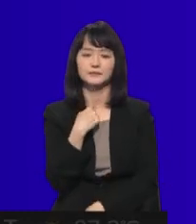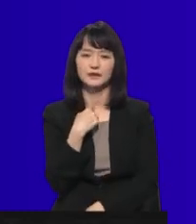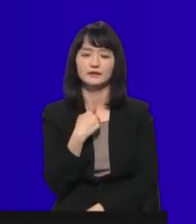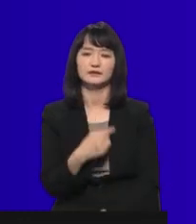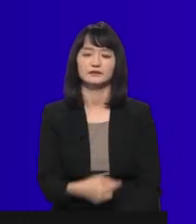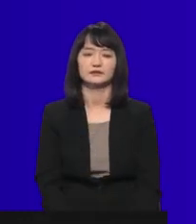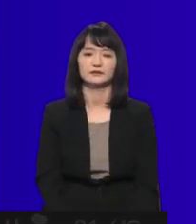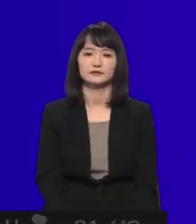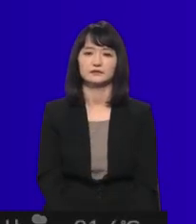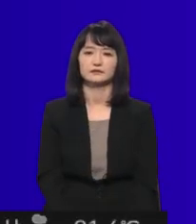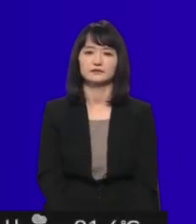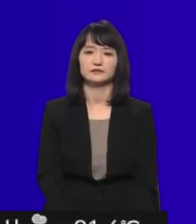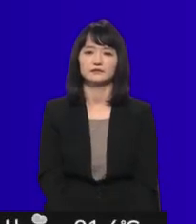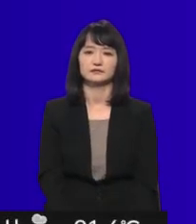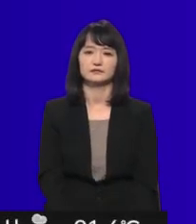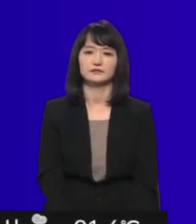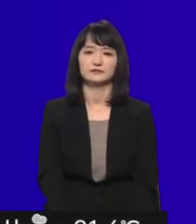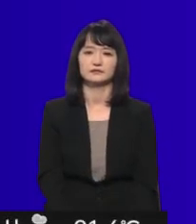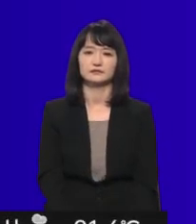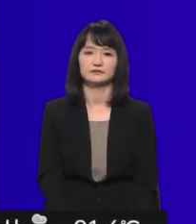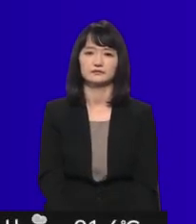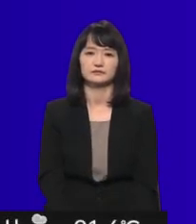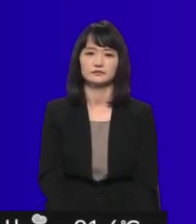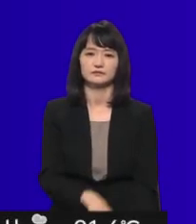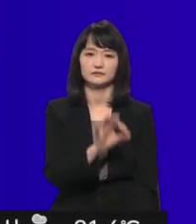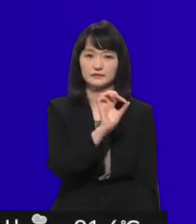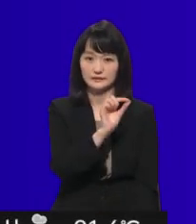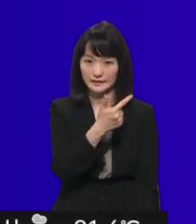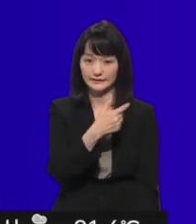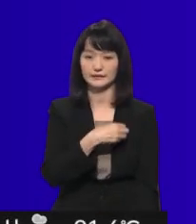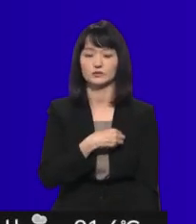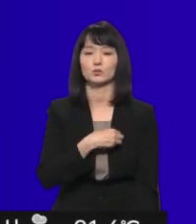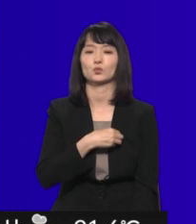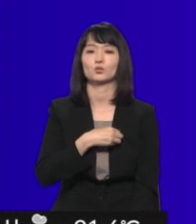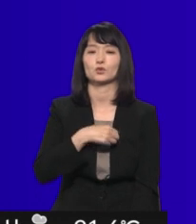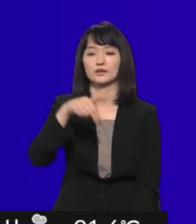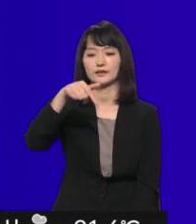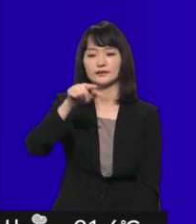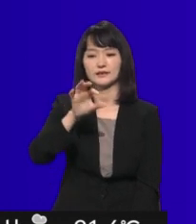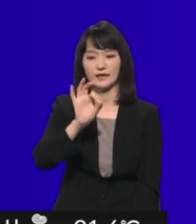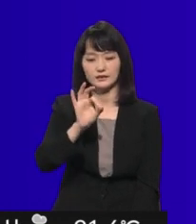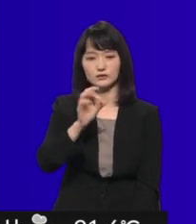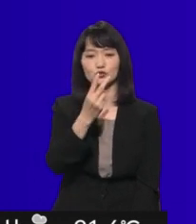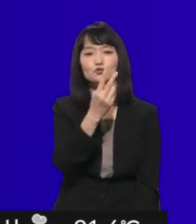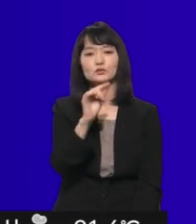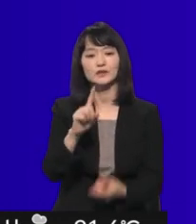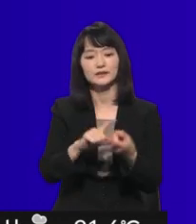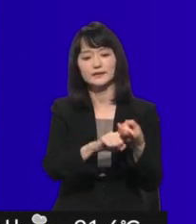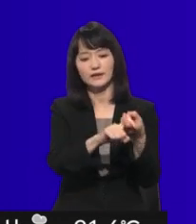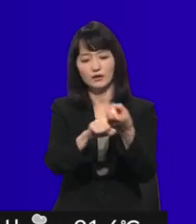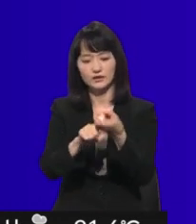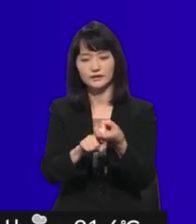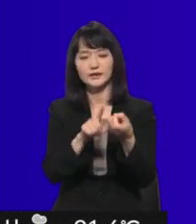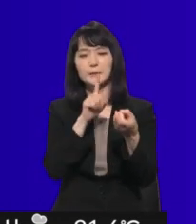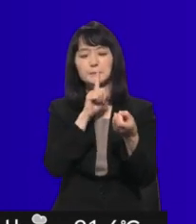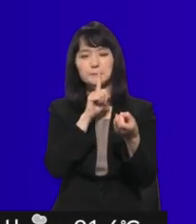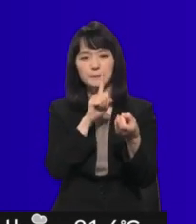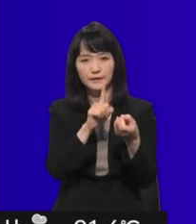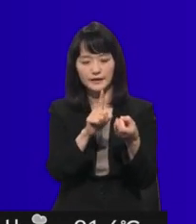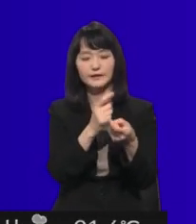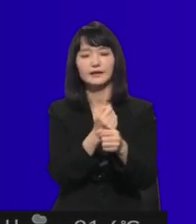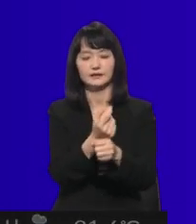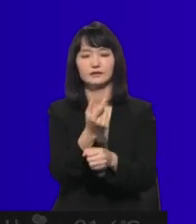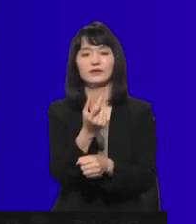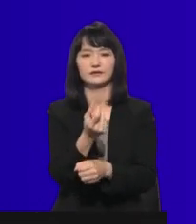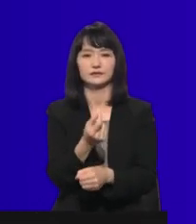그래서 여기서는 아 안철수 의원과 장재원 원의 연대 나는 걸 지칭해서 이렇게 얘기를